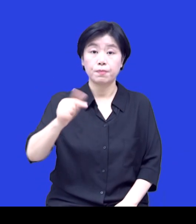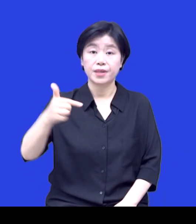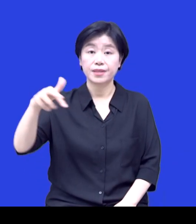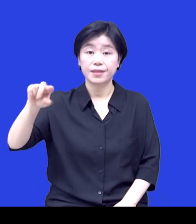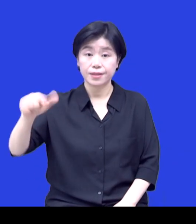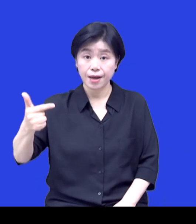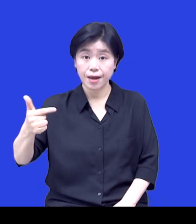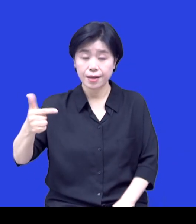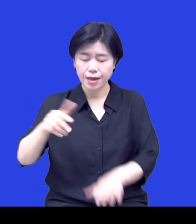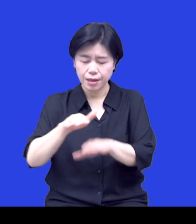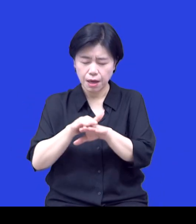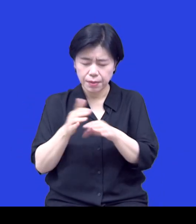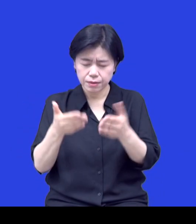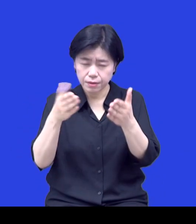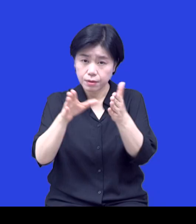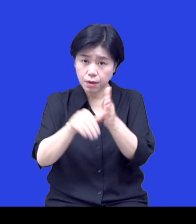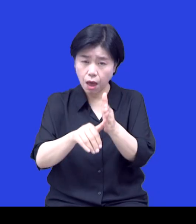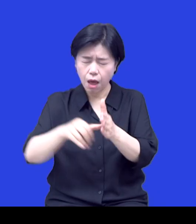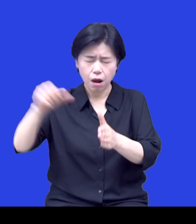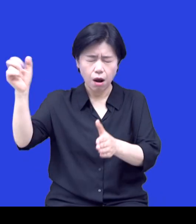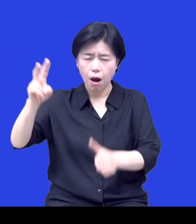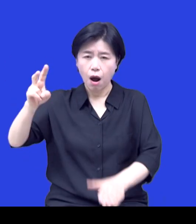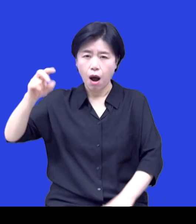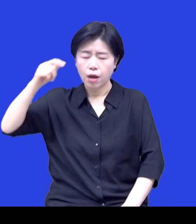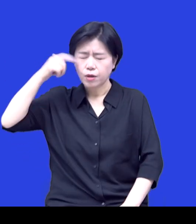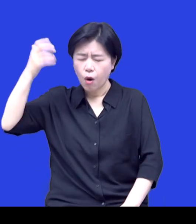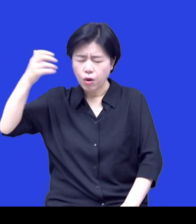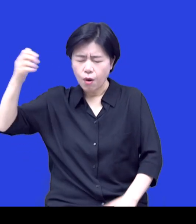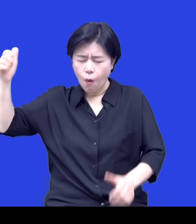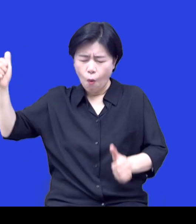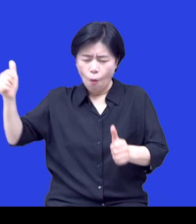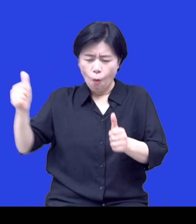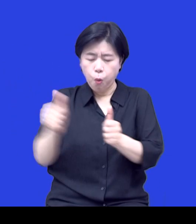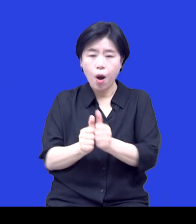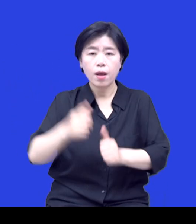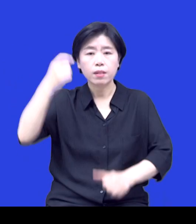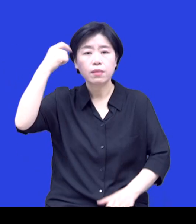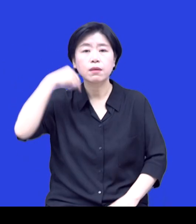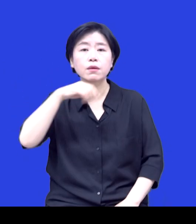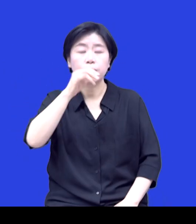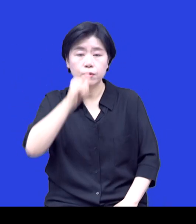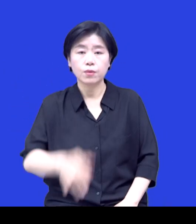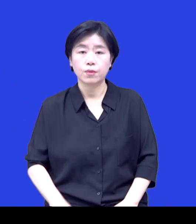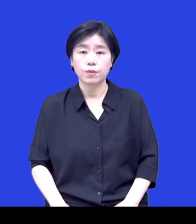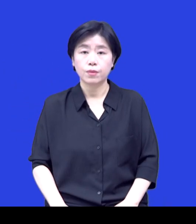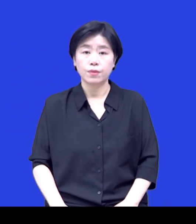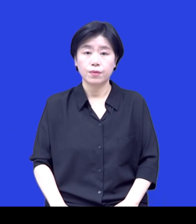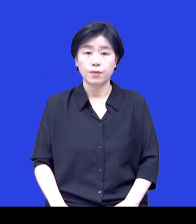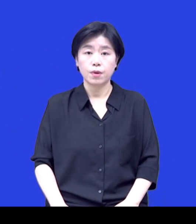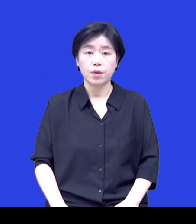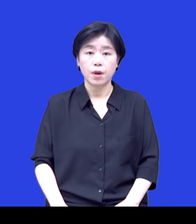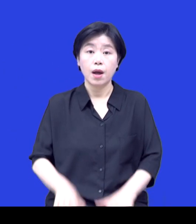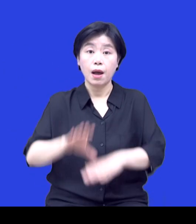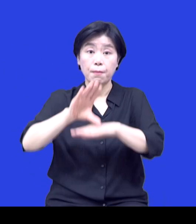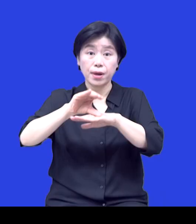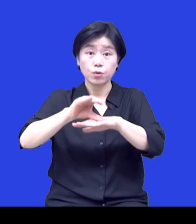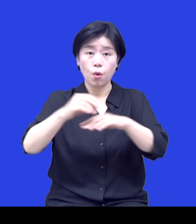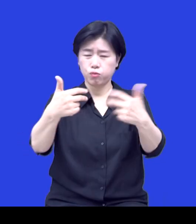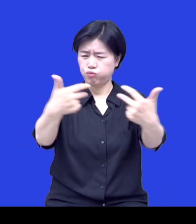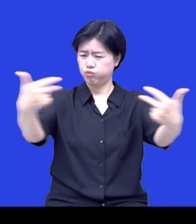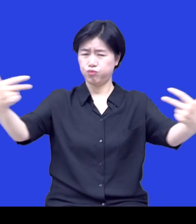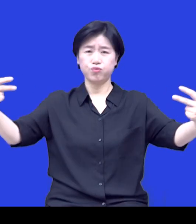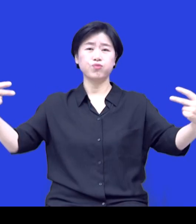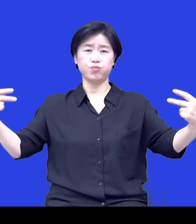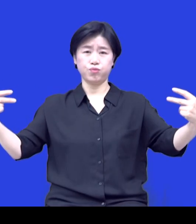도중에 성령이 강렬하게 임재를 한 거예요. 숨이 막힐 정도로 지금 이게 CGN TV 생중계로 막 나가고 있고